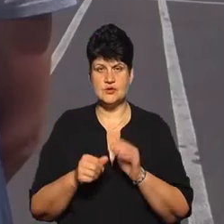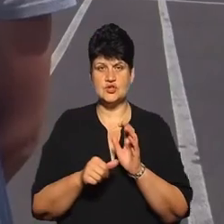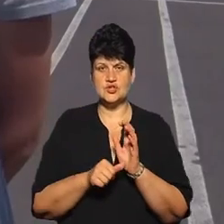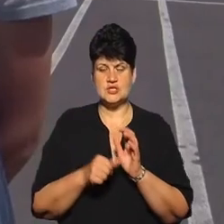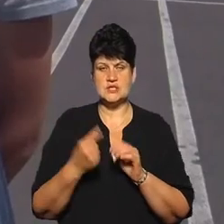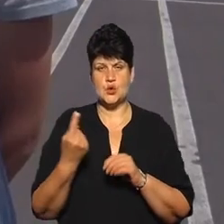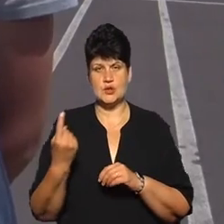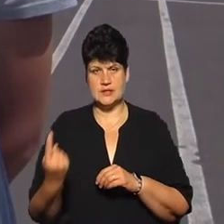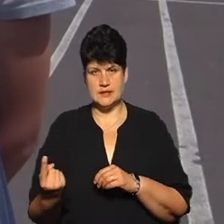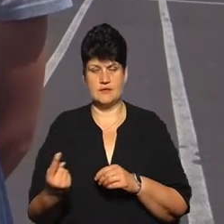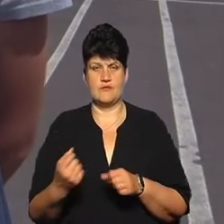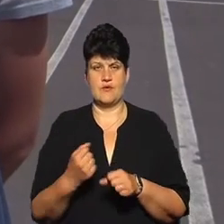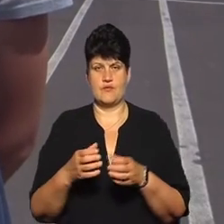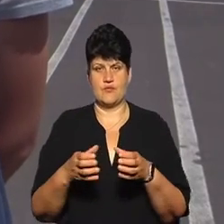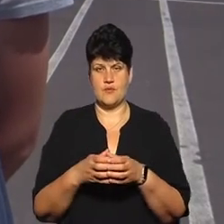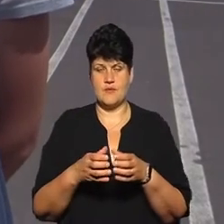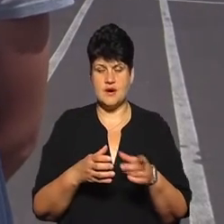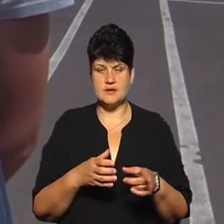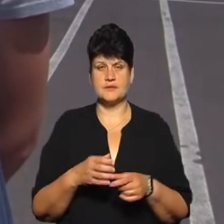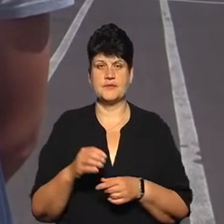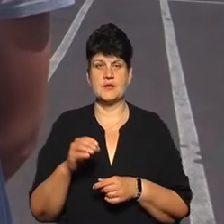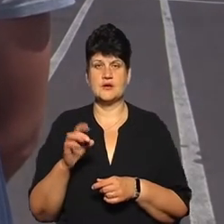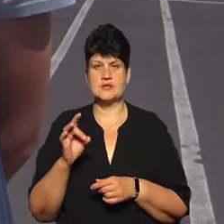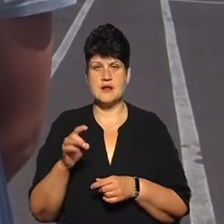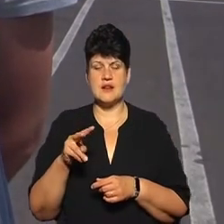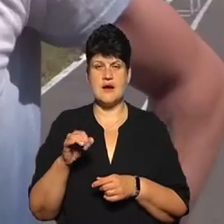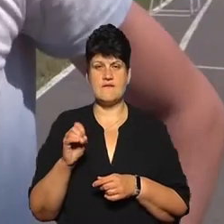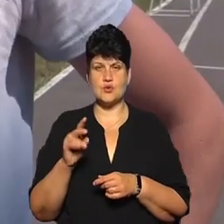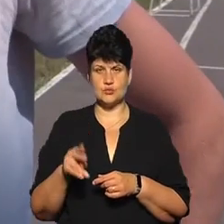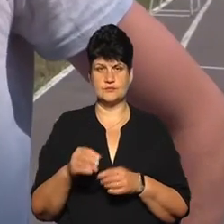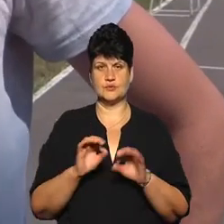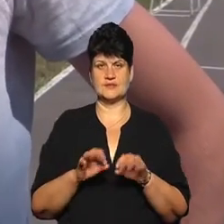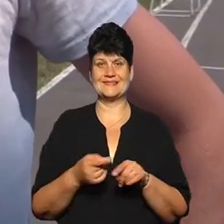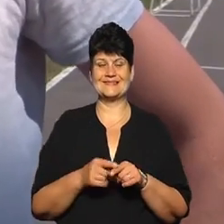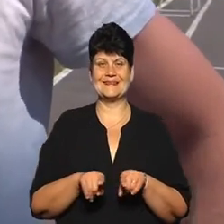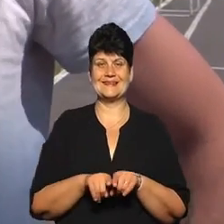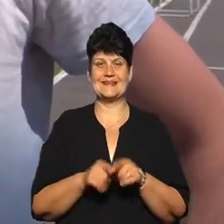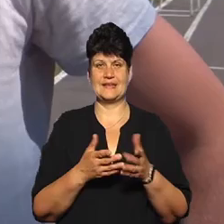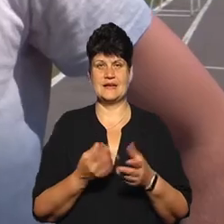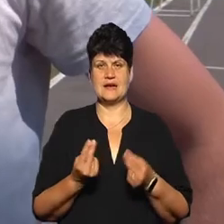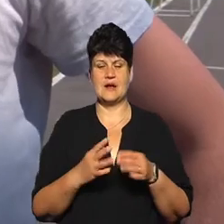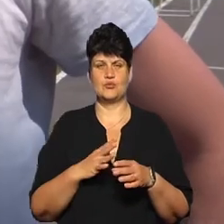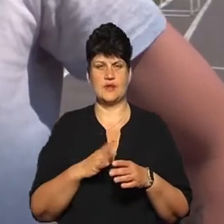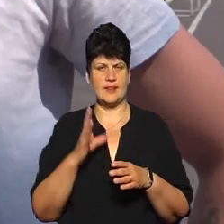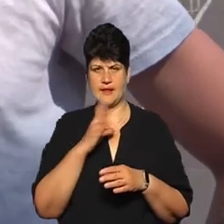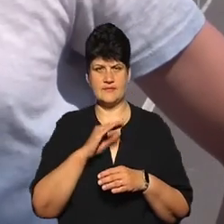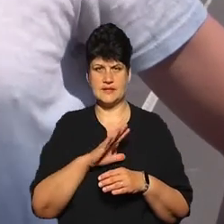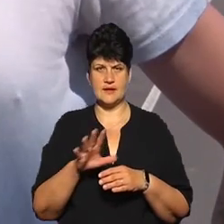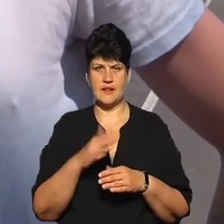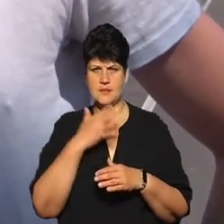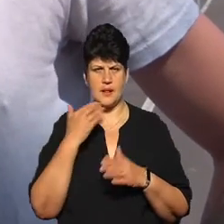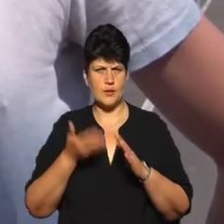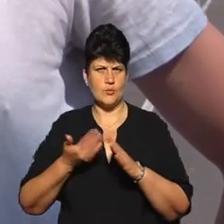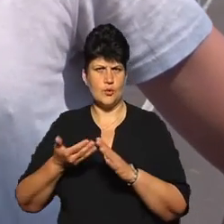Гравець Престижу Святослав Лаврук цей поєдинок коментує так. Гра склалась трошки невдало, трошки забагато пропустили. Ну, все